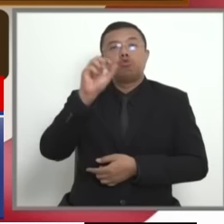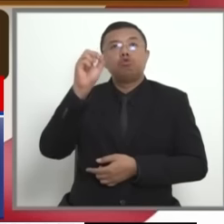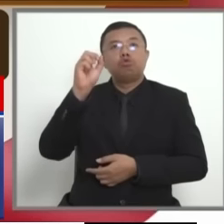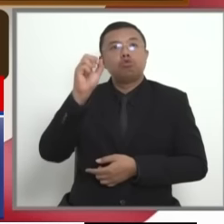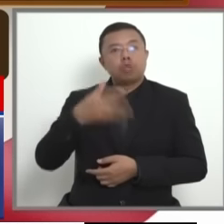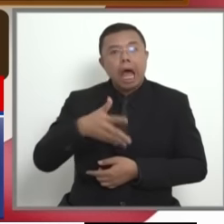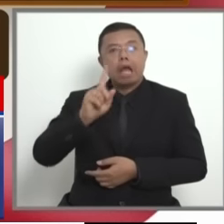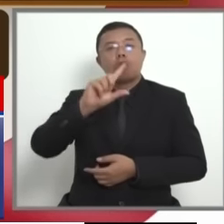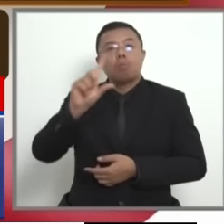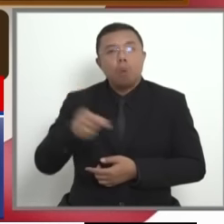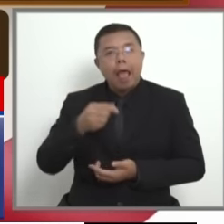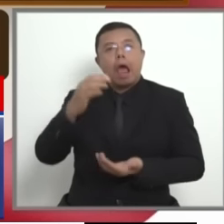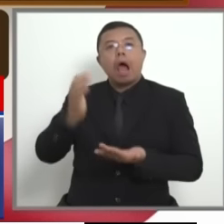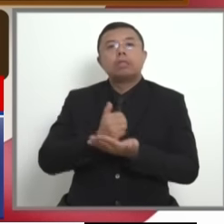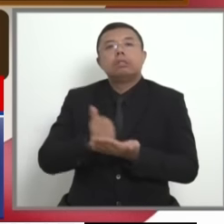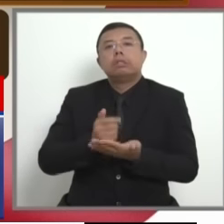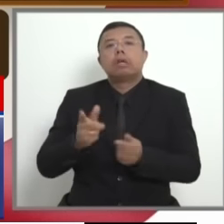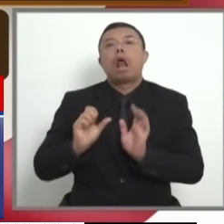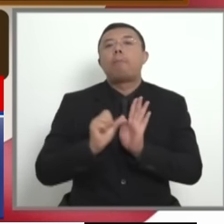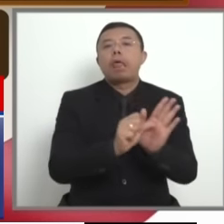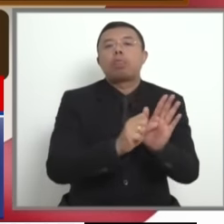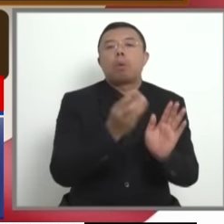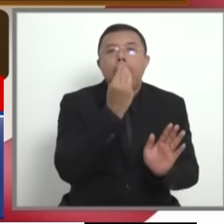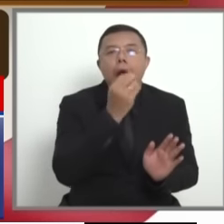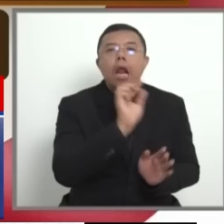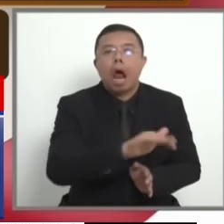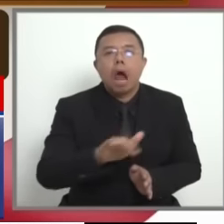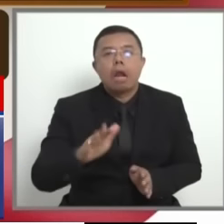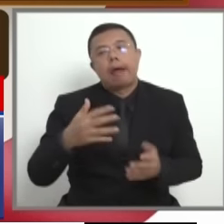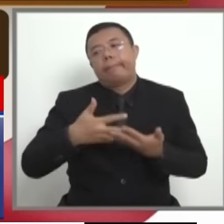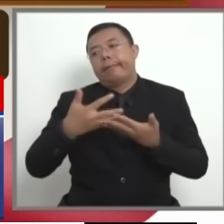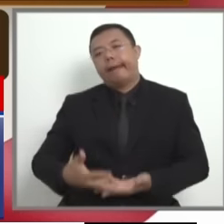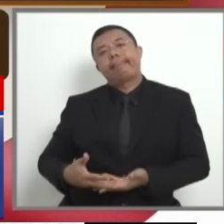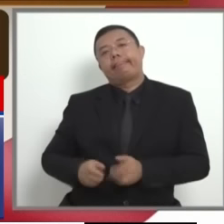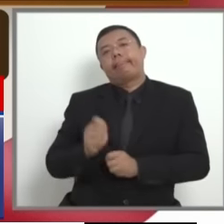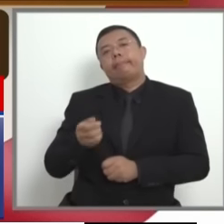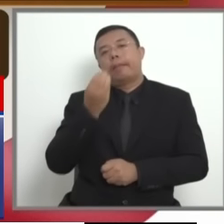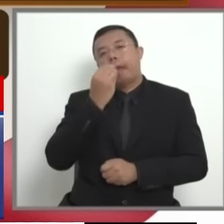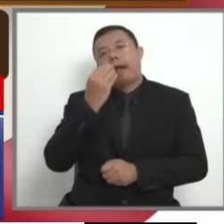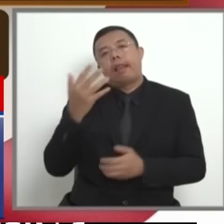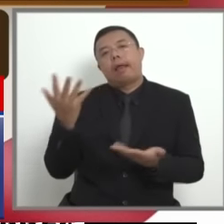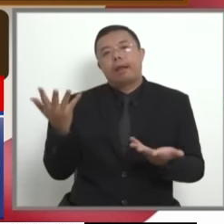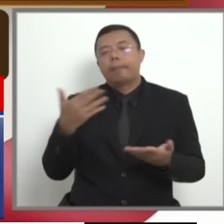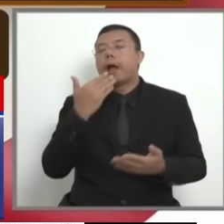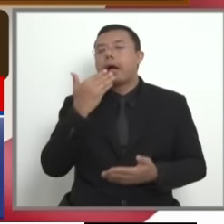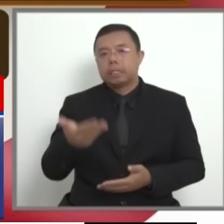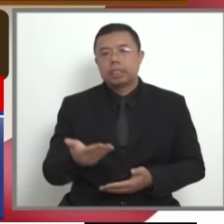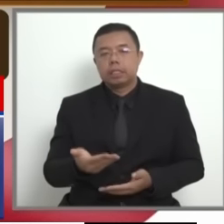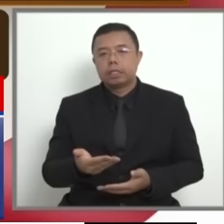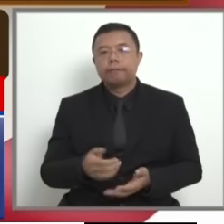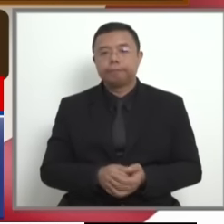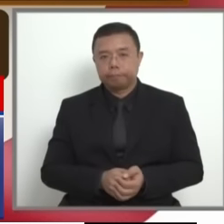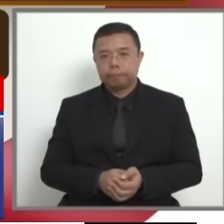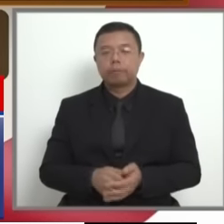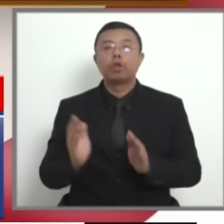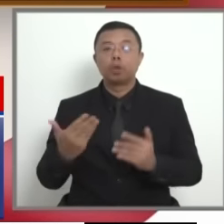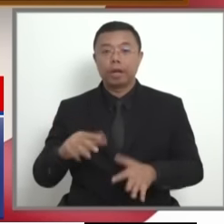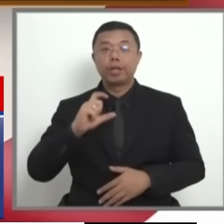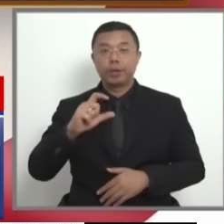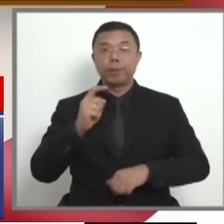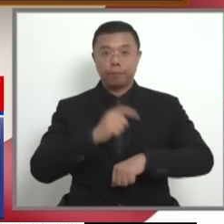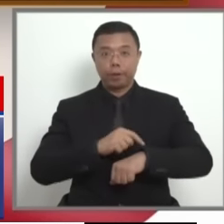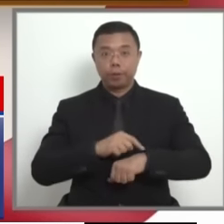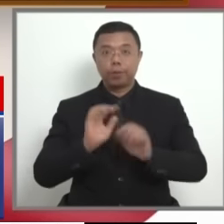sebulan Jadi kalau tidak dibantu Makan anak-anaknya sangat berat hidupnya Terima kasih ya cukup waktunya